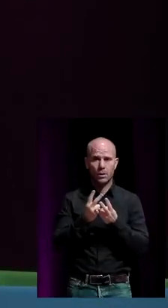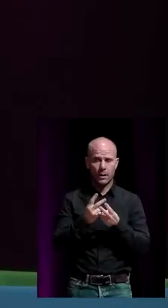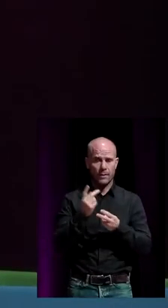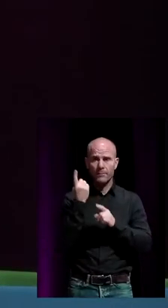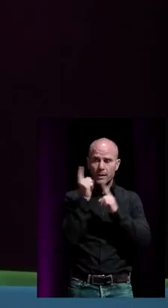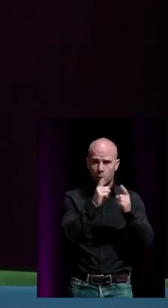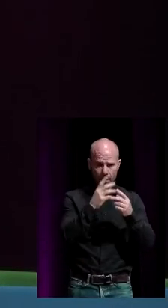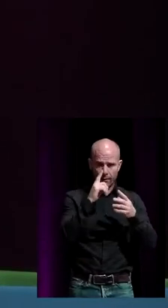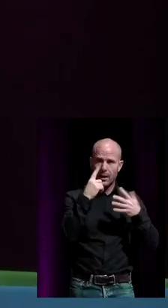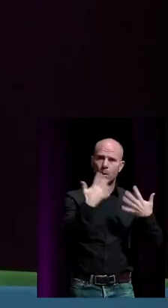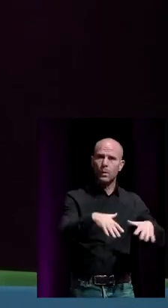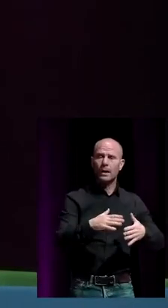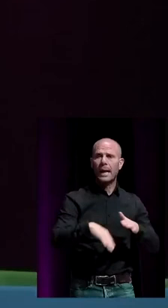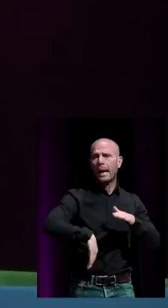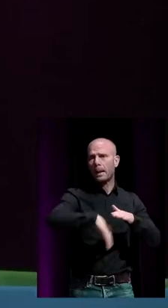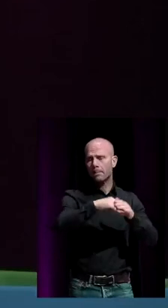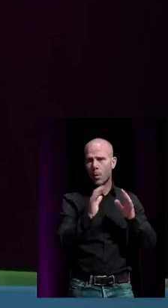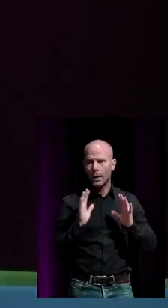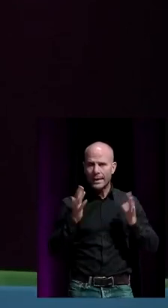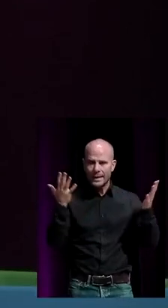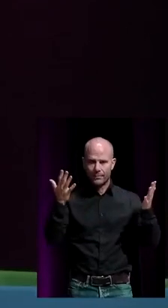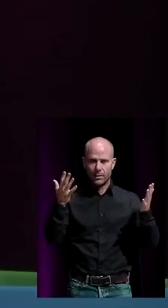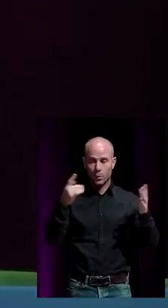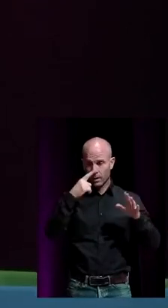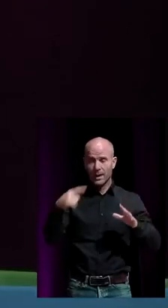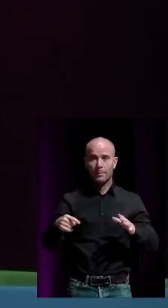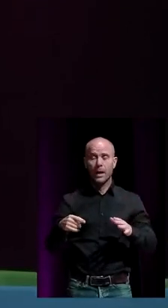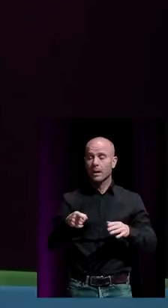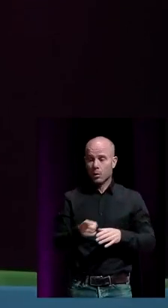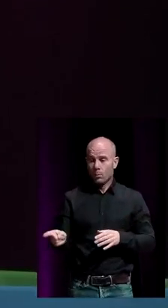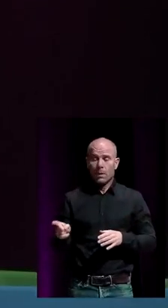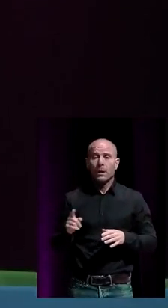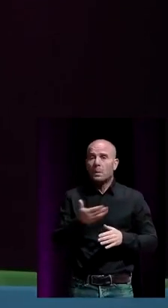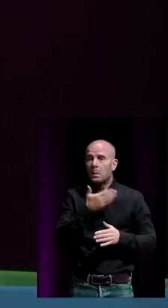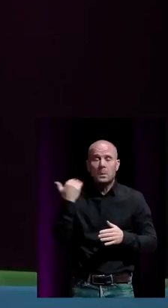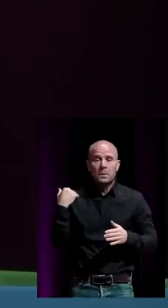liv. Och som främst drabbar de som är minst ansvariga för att ha skapat krisen.